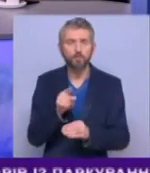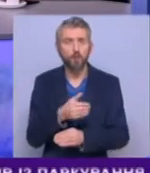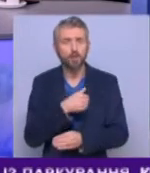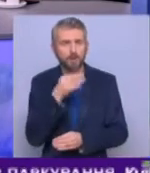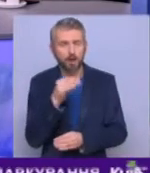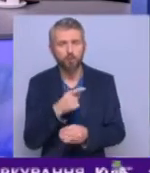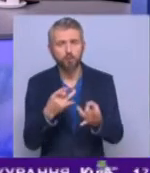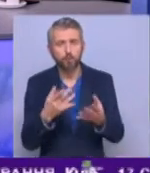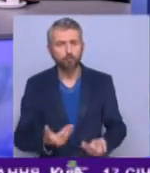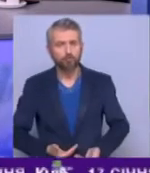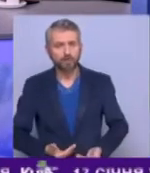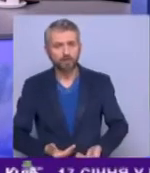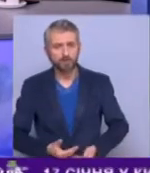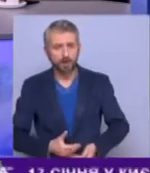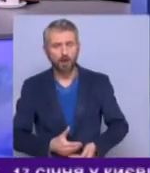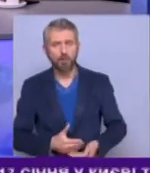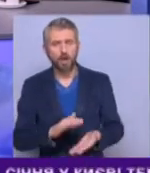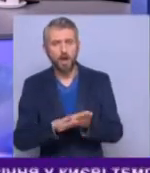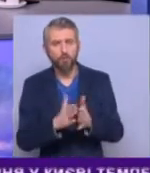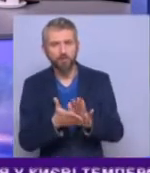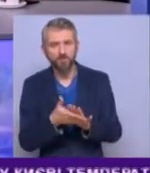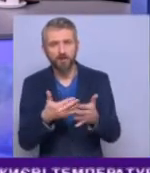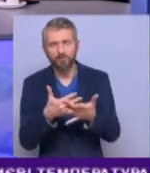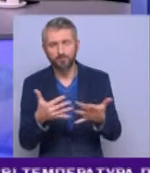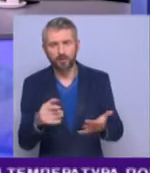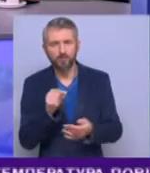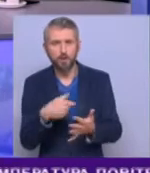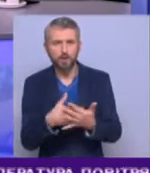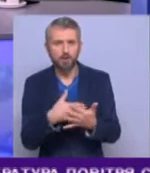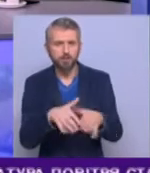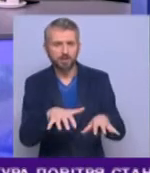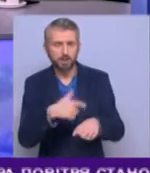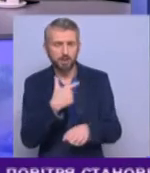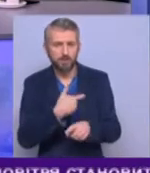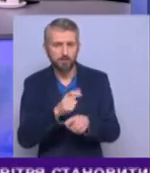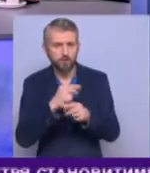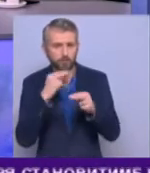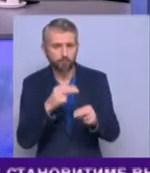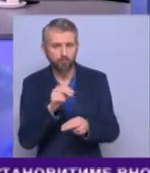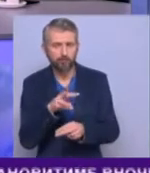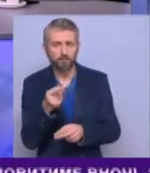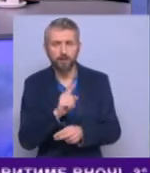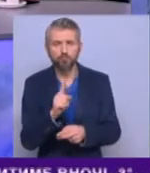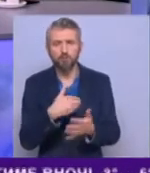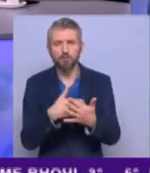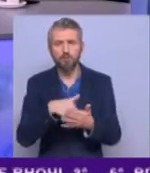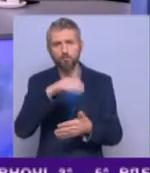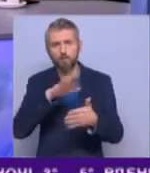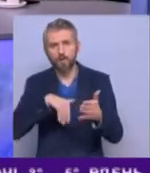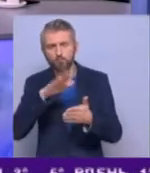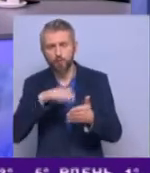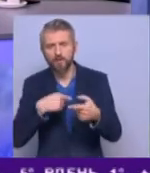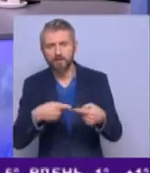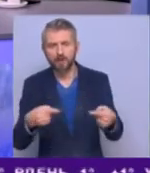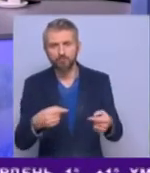сказати, що просто життя, соціальна атмосфера тощо, воно якби забирає на себе більше уваги, ніж те, що там чи пофарбовані якісь речі,